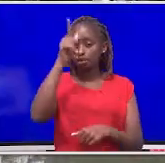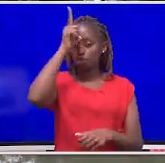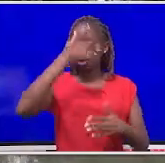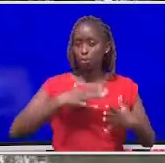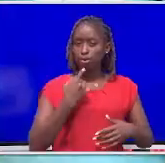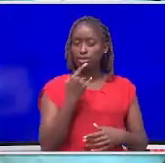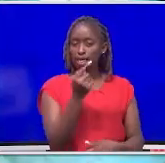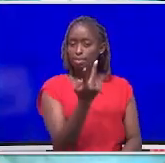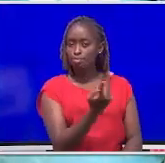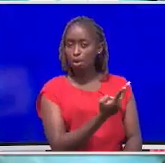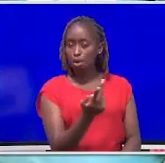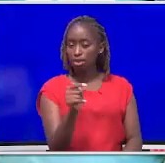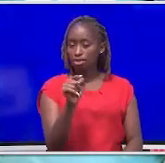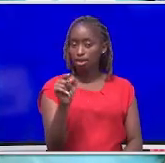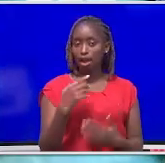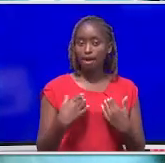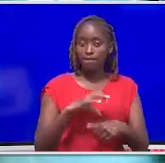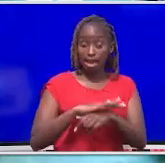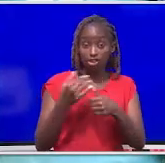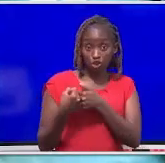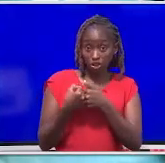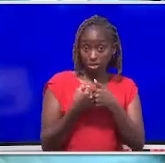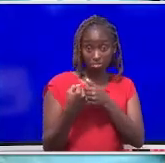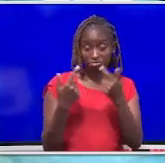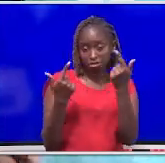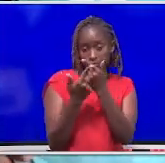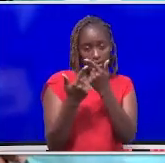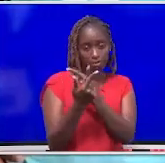hao walikuwa wakipitia changamoto mbalimbali.